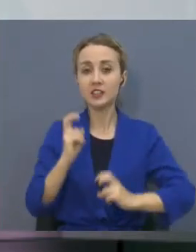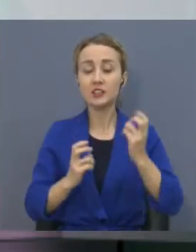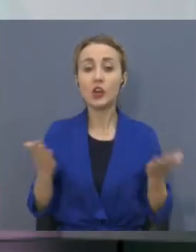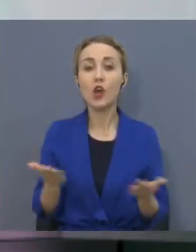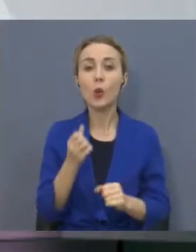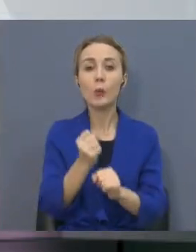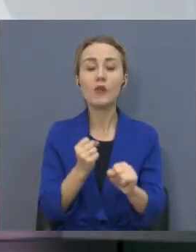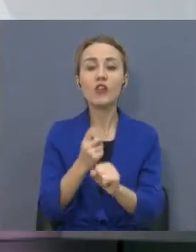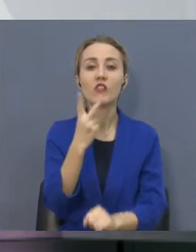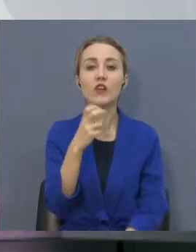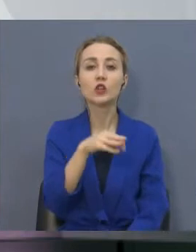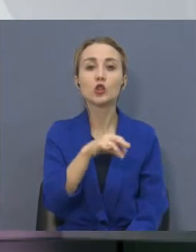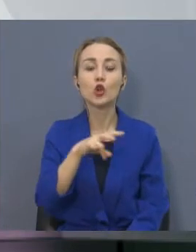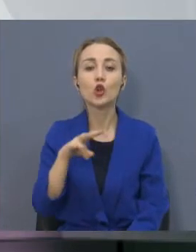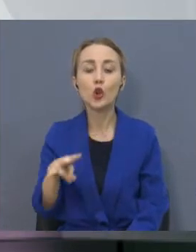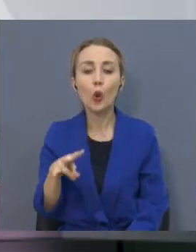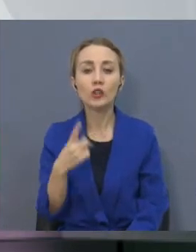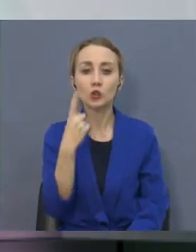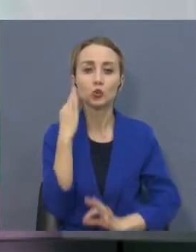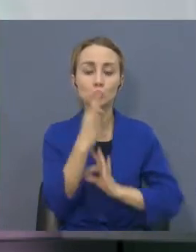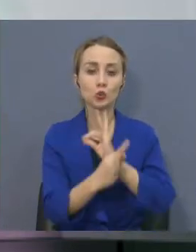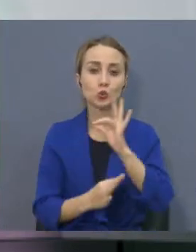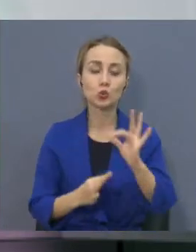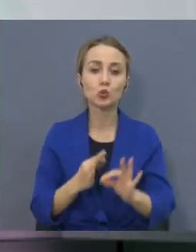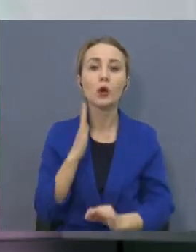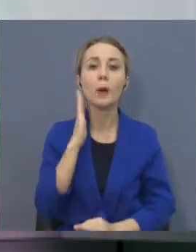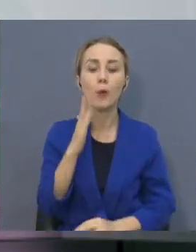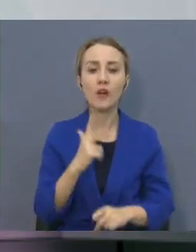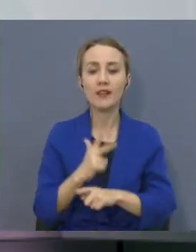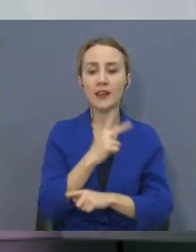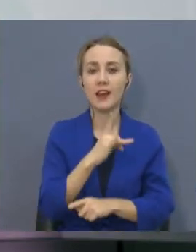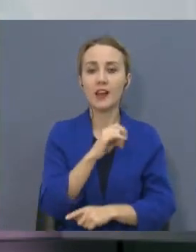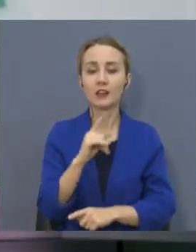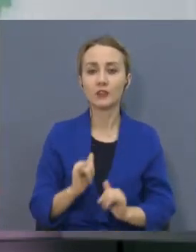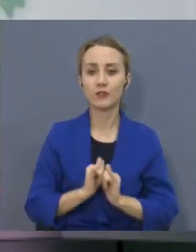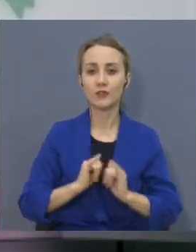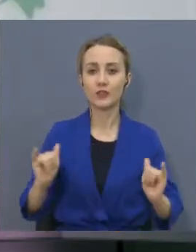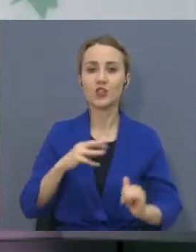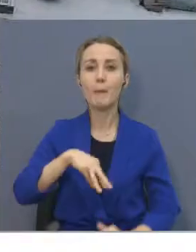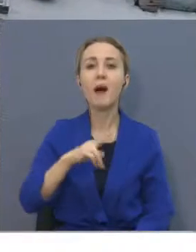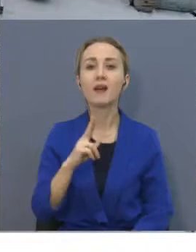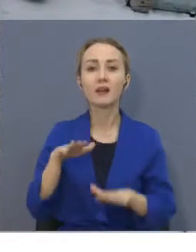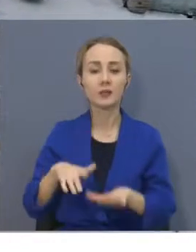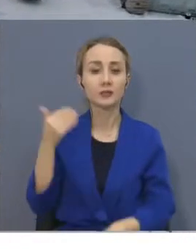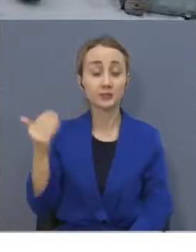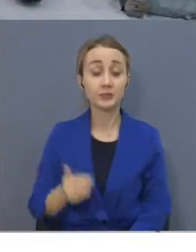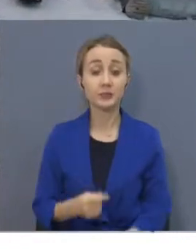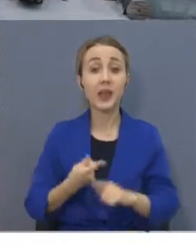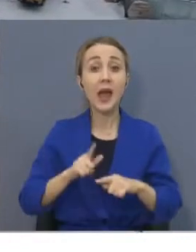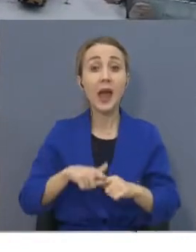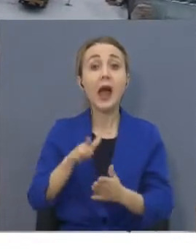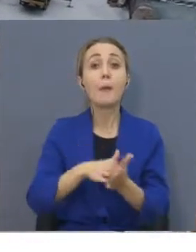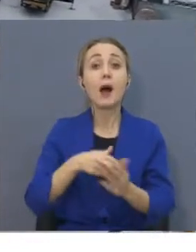перерабатывает 200 тонн сырья в сутки. Мощность же нового объекта будет в 3 раза выше. Этот маслозавод